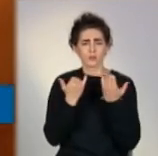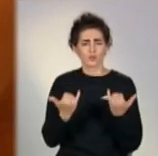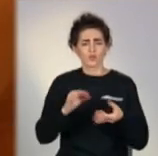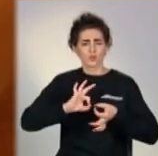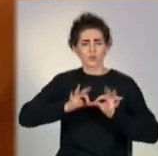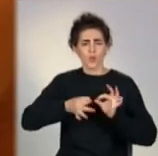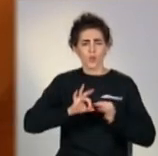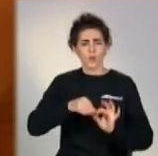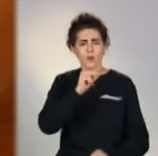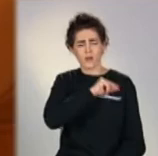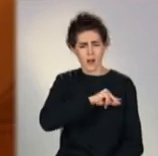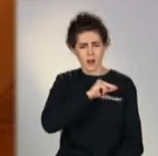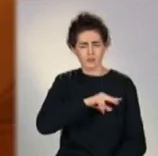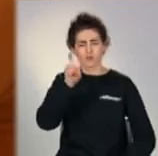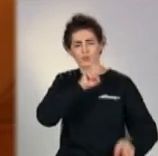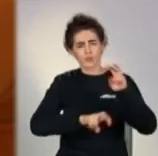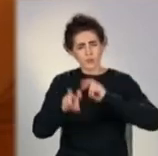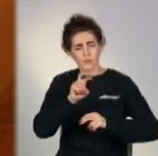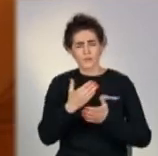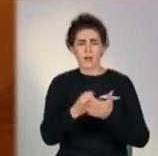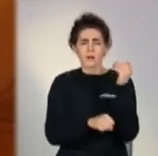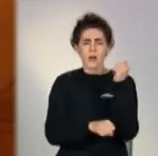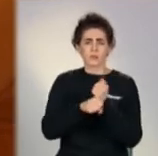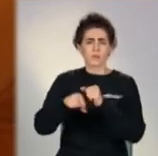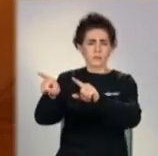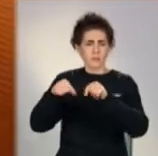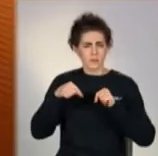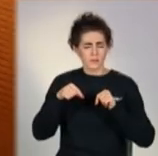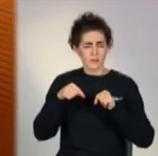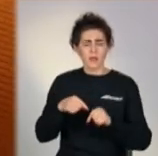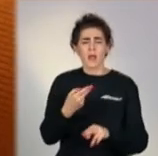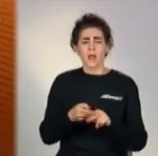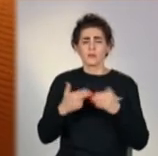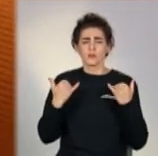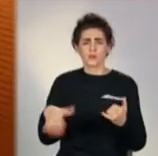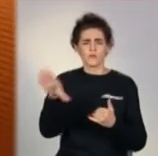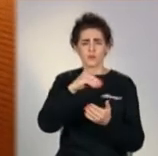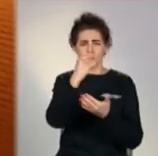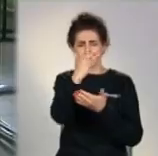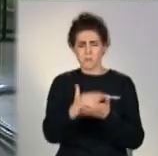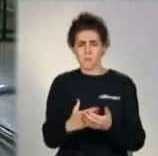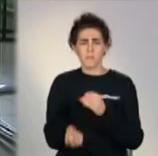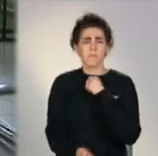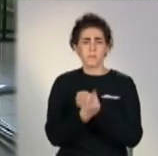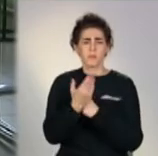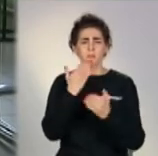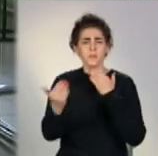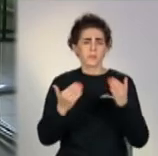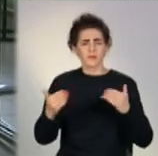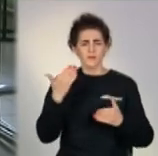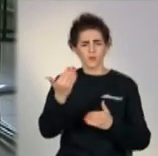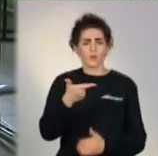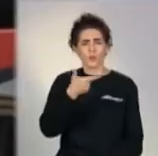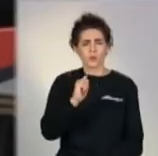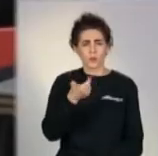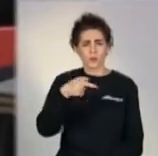найти сотрудника, так и найти работу себе. Вакансії тут з'явились після Google-опитування